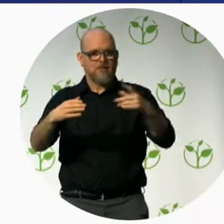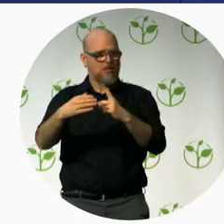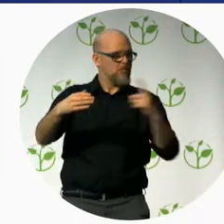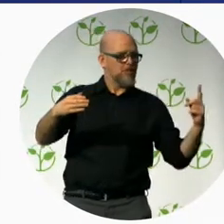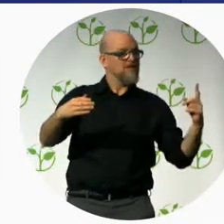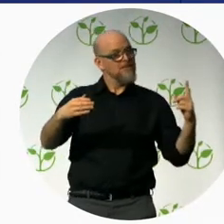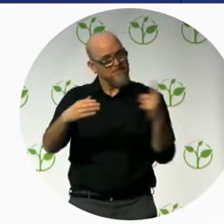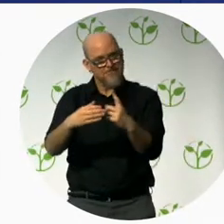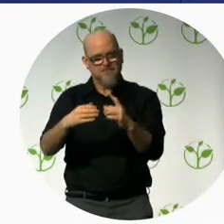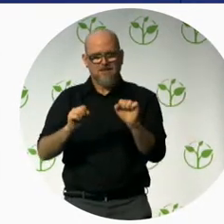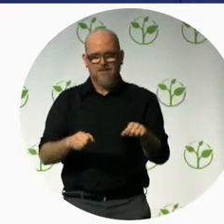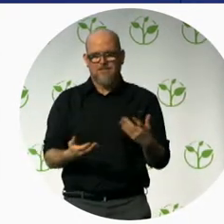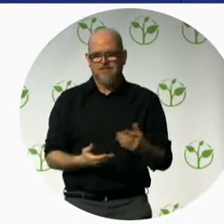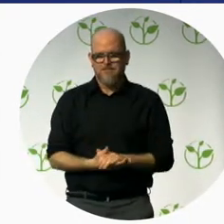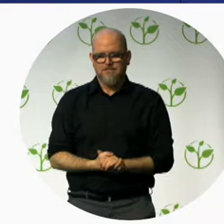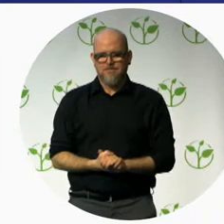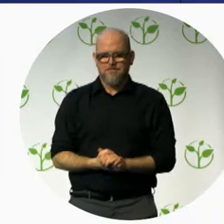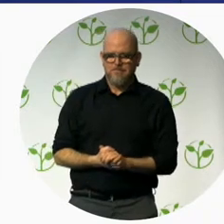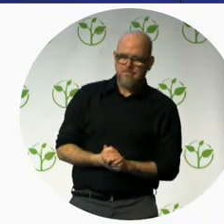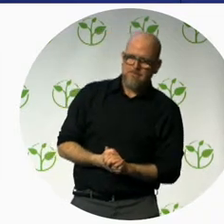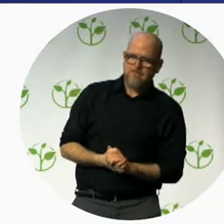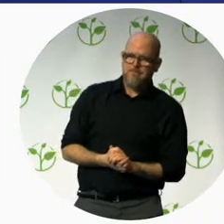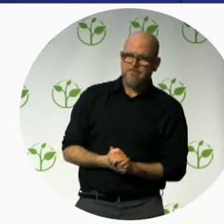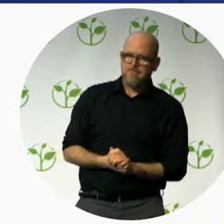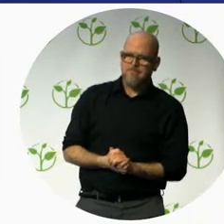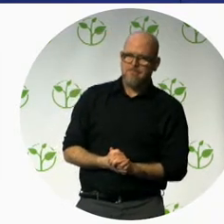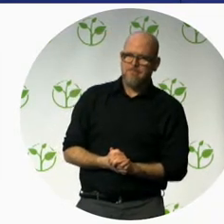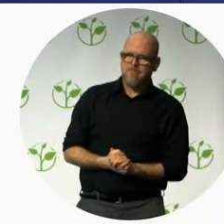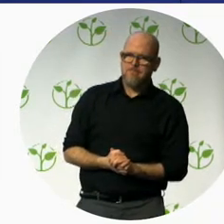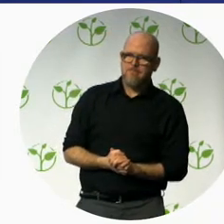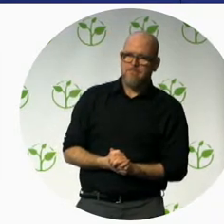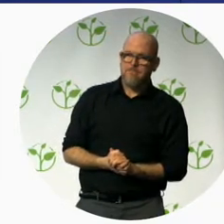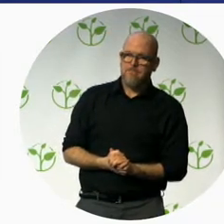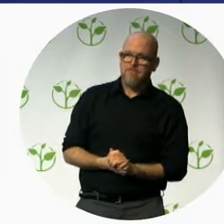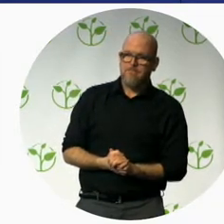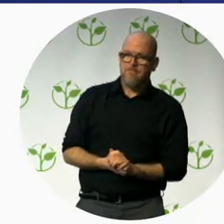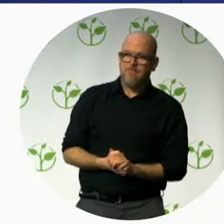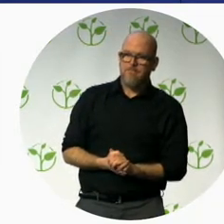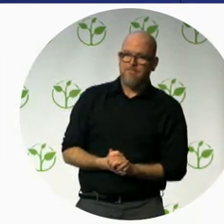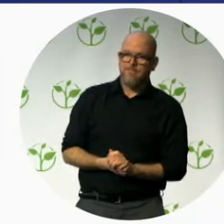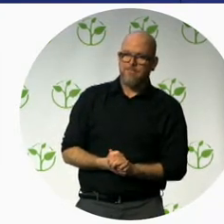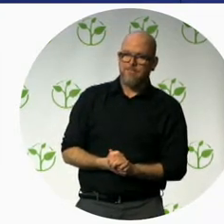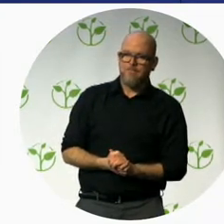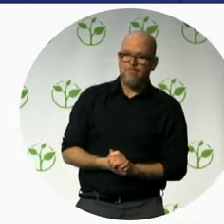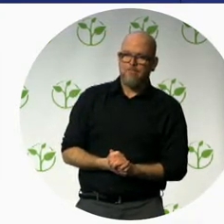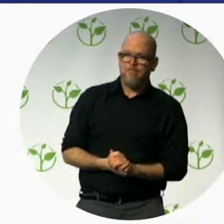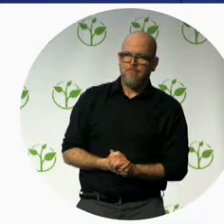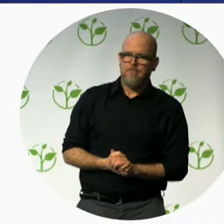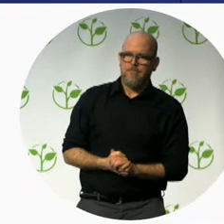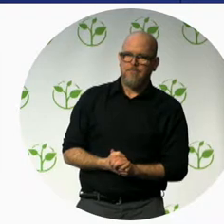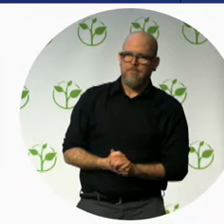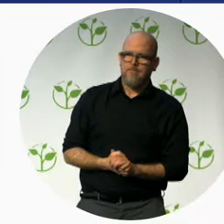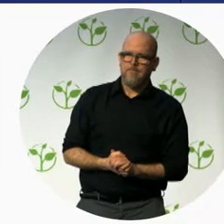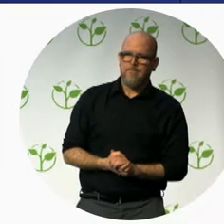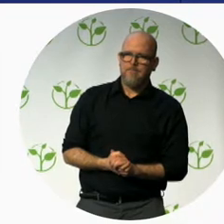legitymacji, powszechnie uznawanej w Unii Europejskiej, potwierdzającej status